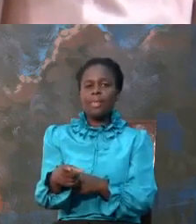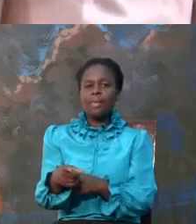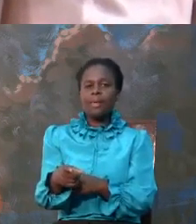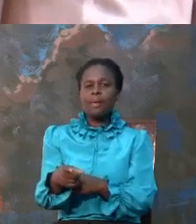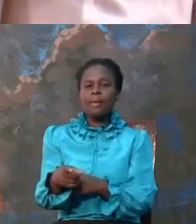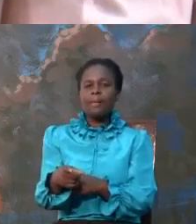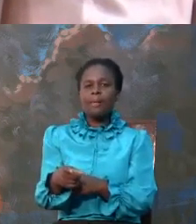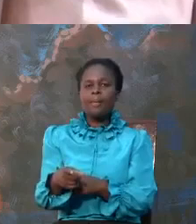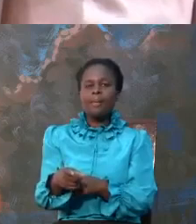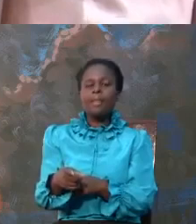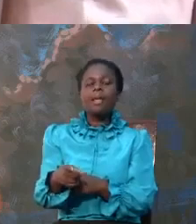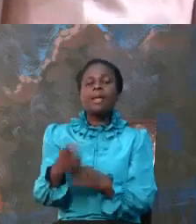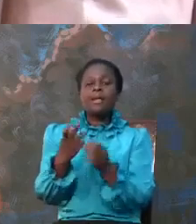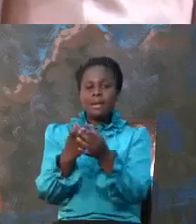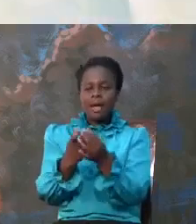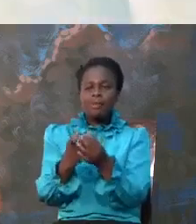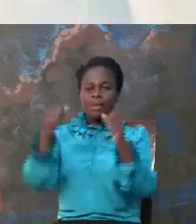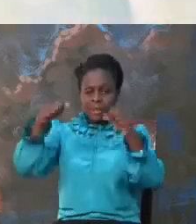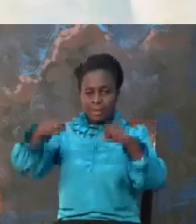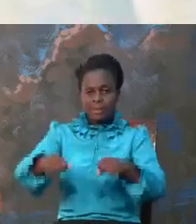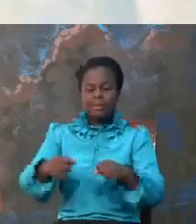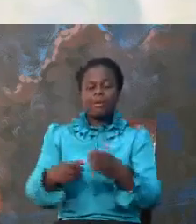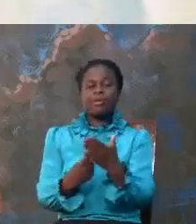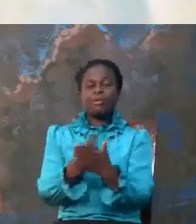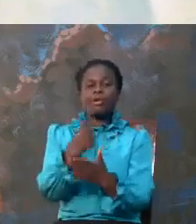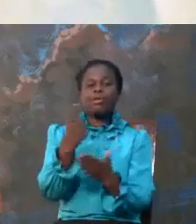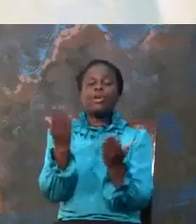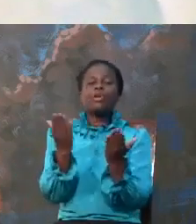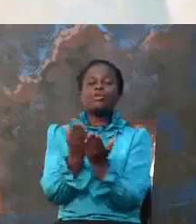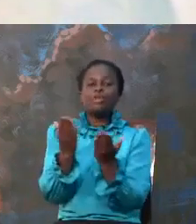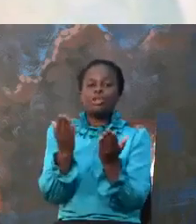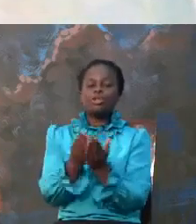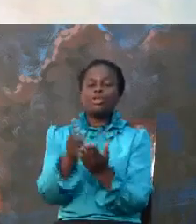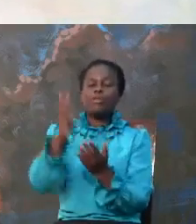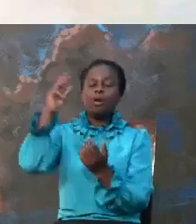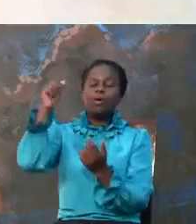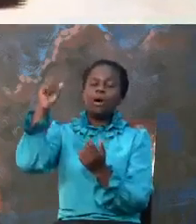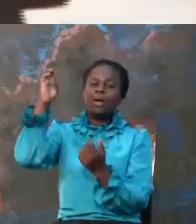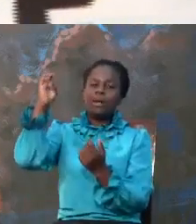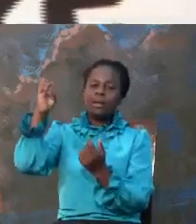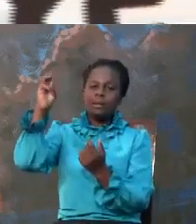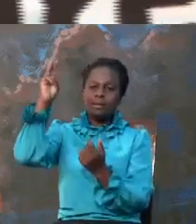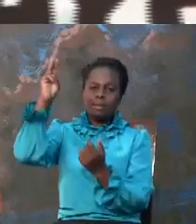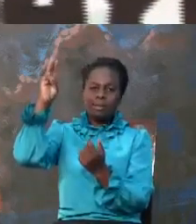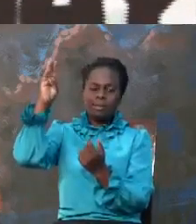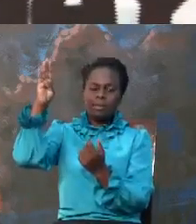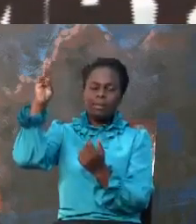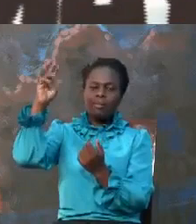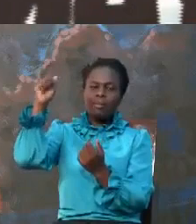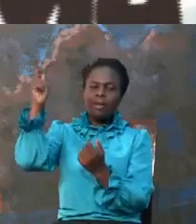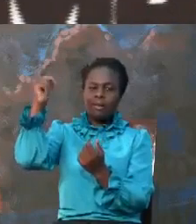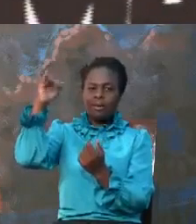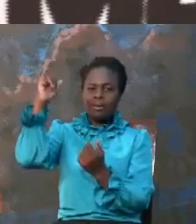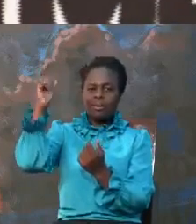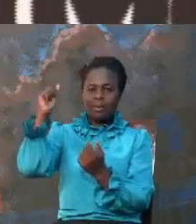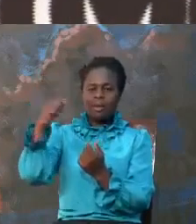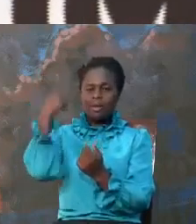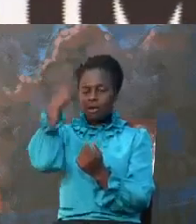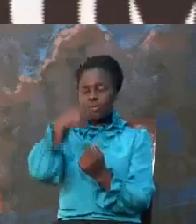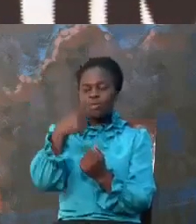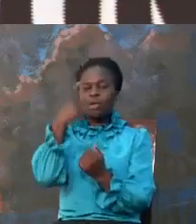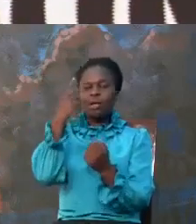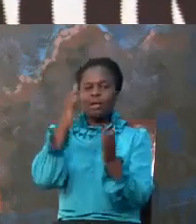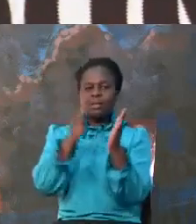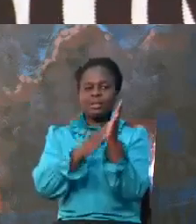Damu lazima itolewe. Tulisoma kitabu kile cha Ibrania sura ya 9 mstari wa 22 ya kwamba pasipo damu